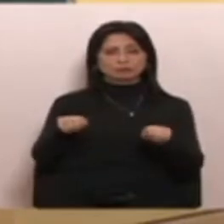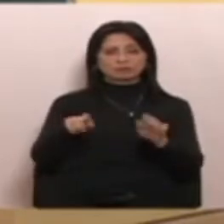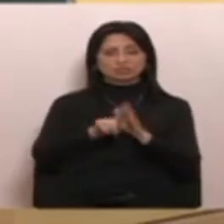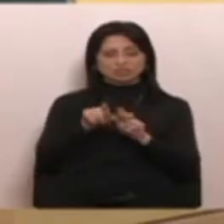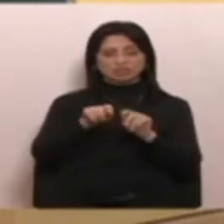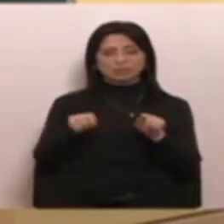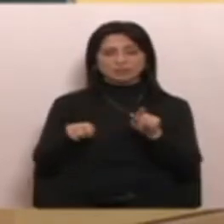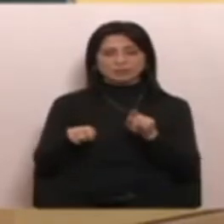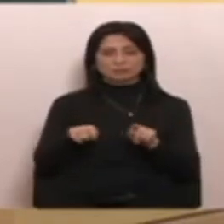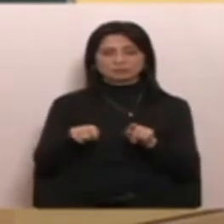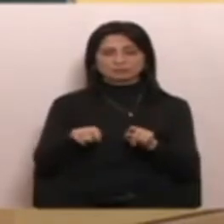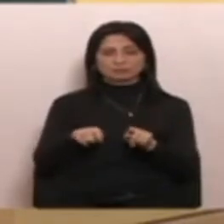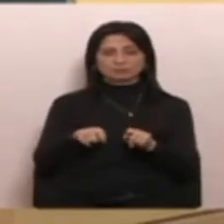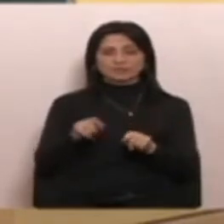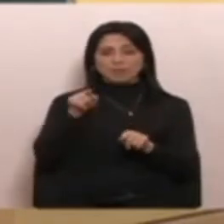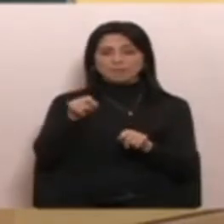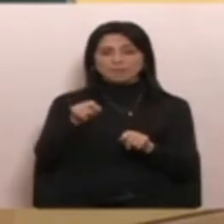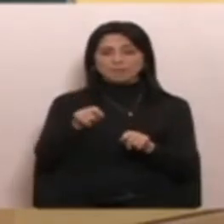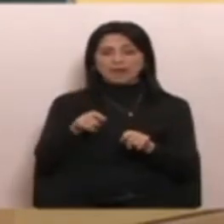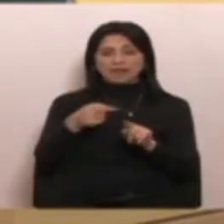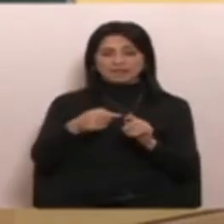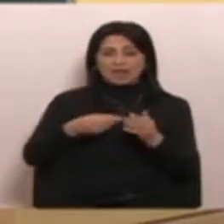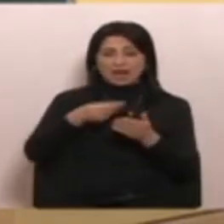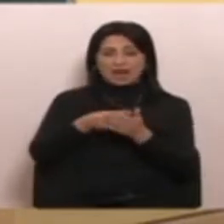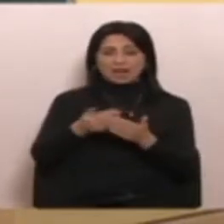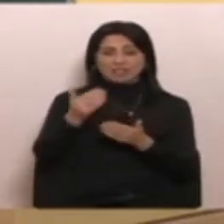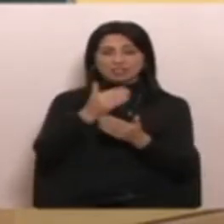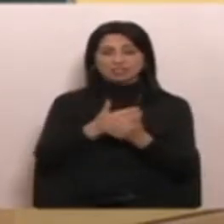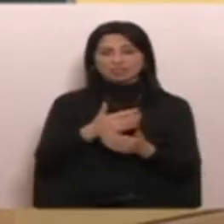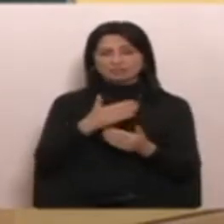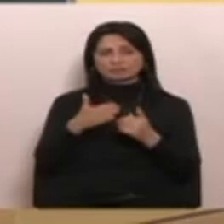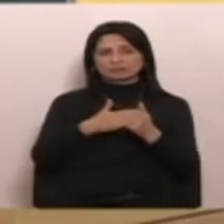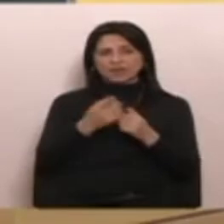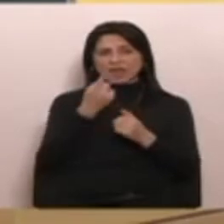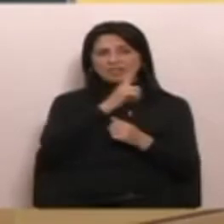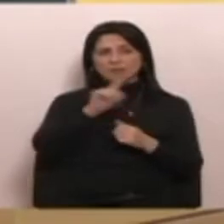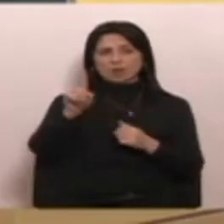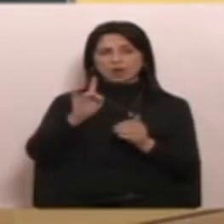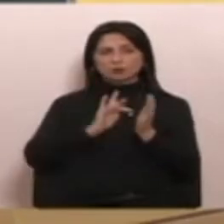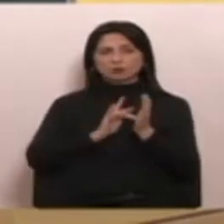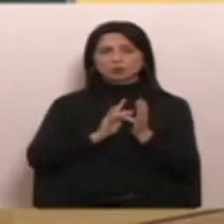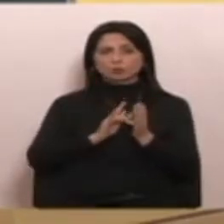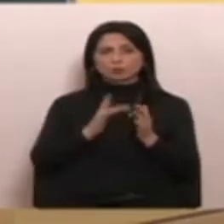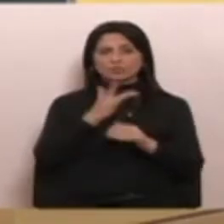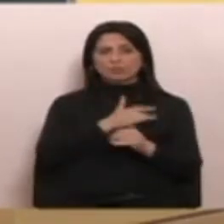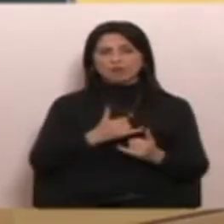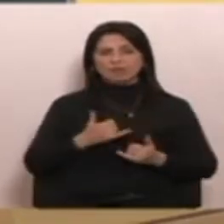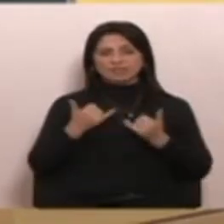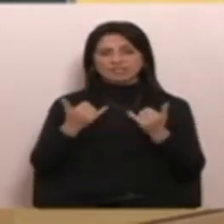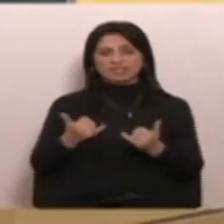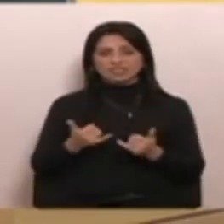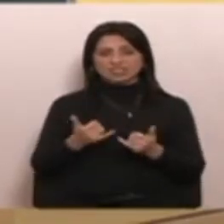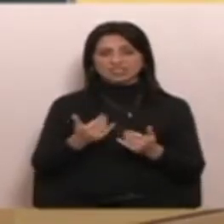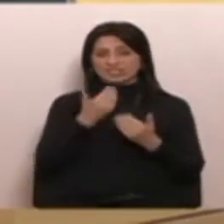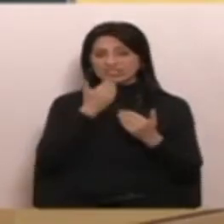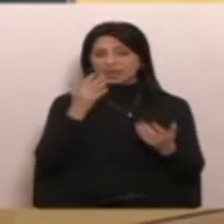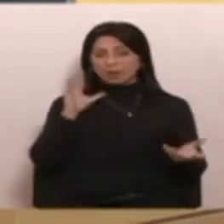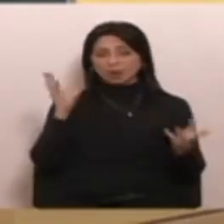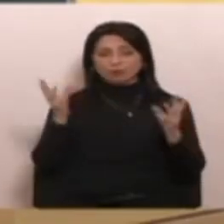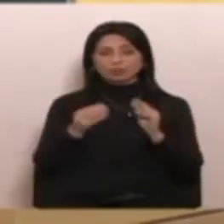შეიქმნება. მათი აღდგენის შედეგად დაახლოებით 1 მილიონ ტურისტს მოემსახურებით. საბოლოო